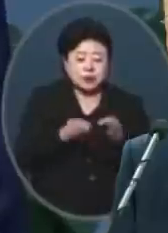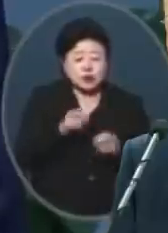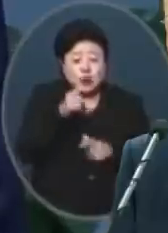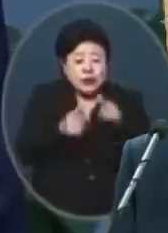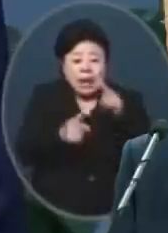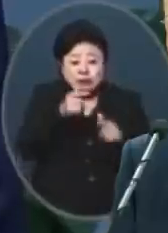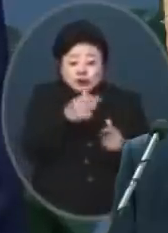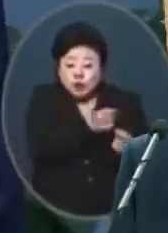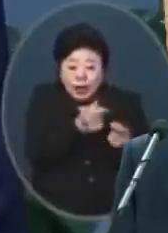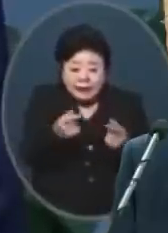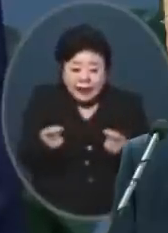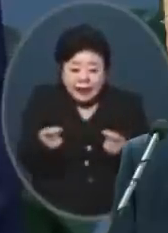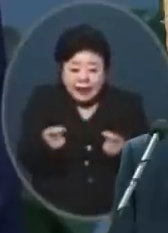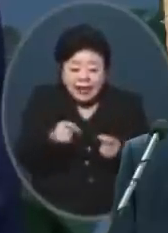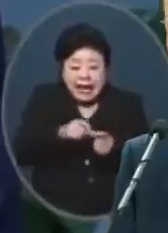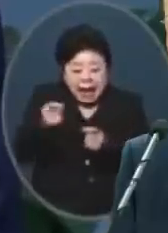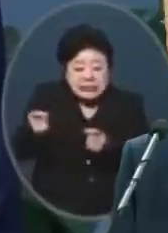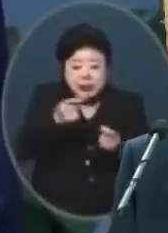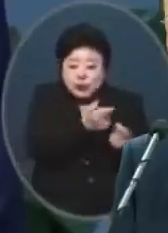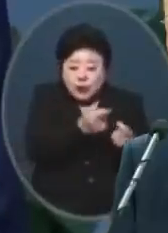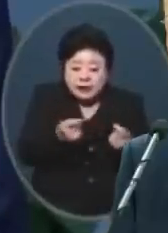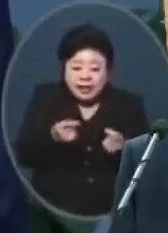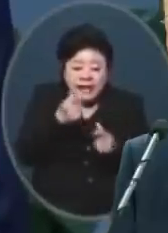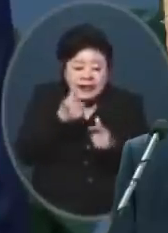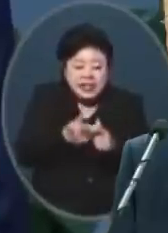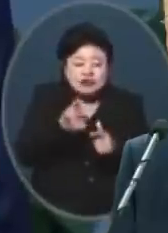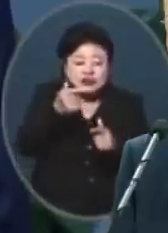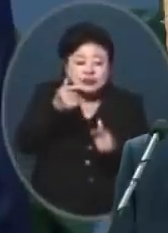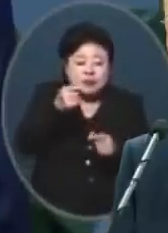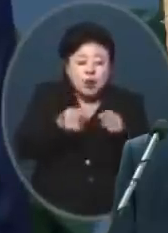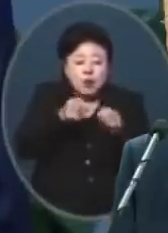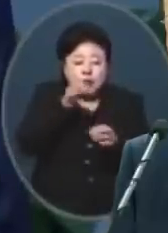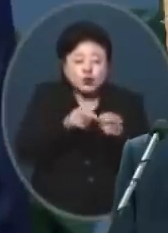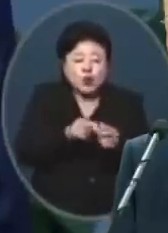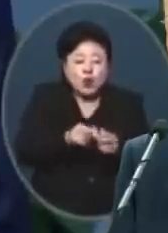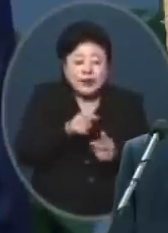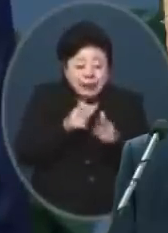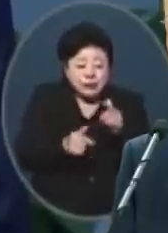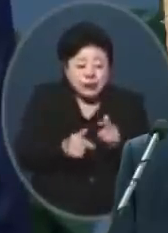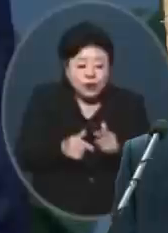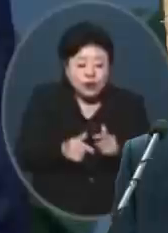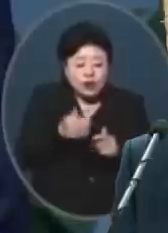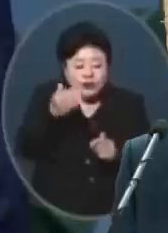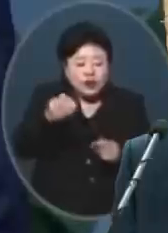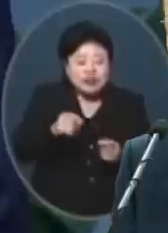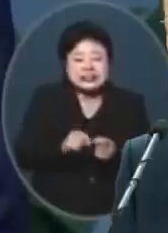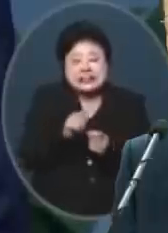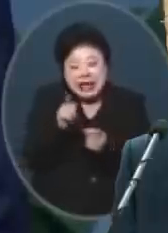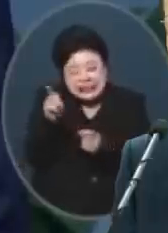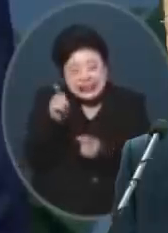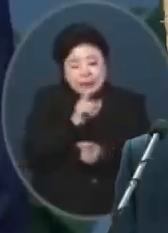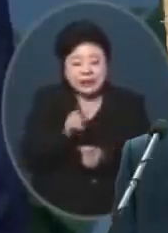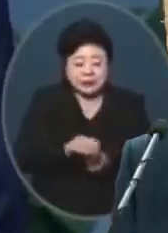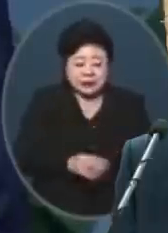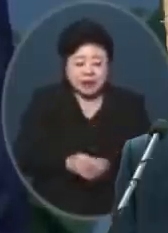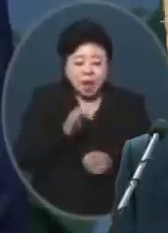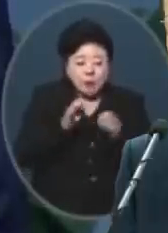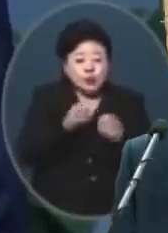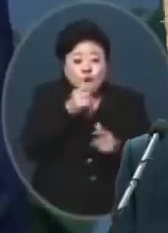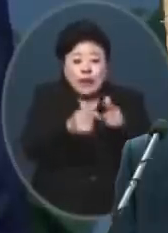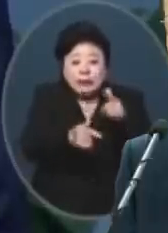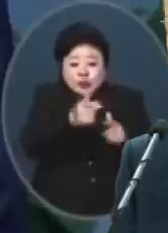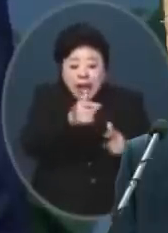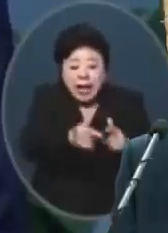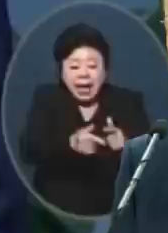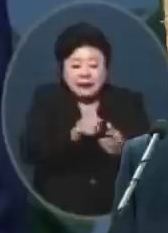포도나무와 가지고 왔습니다 예수님이 나는 그 나무요 너희는 가지라고 포도나무가